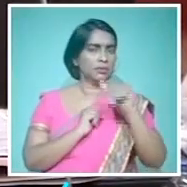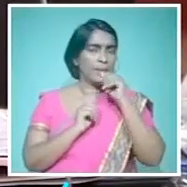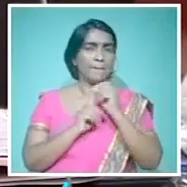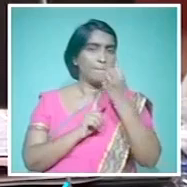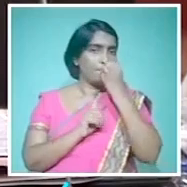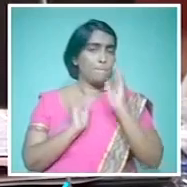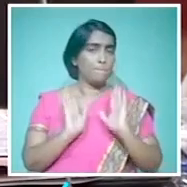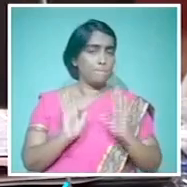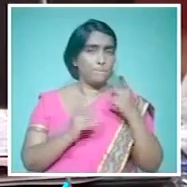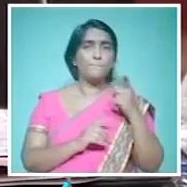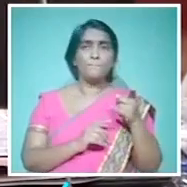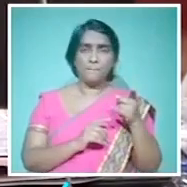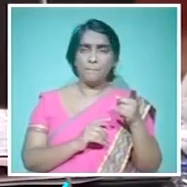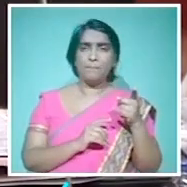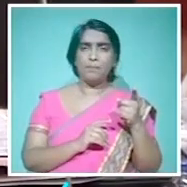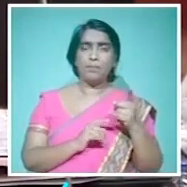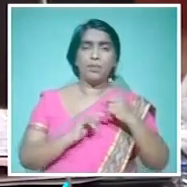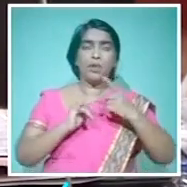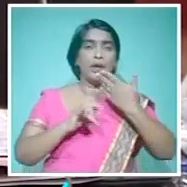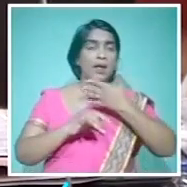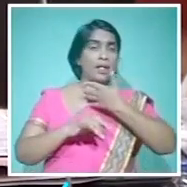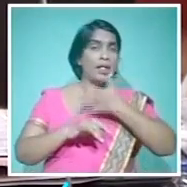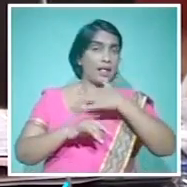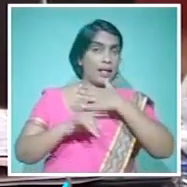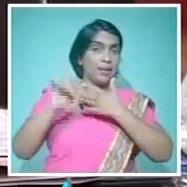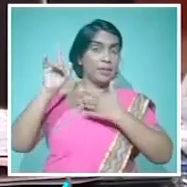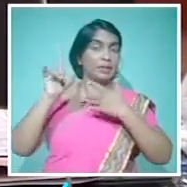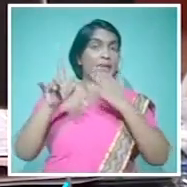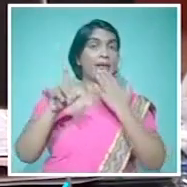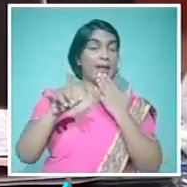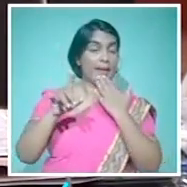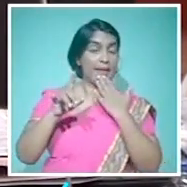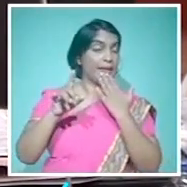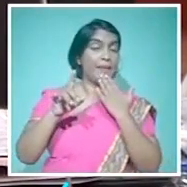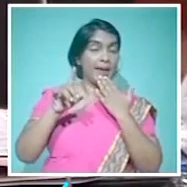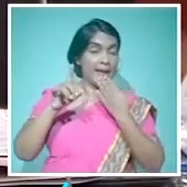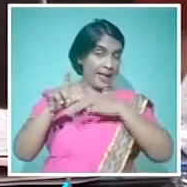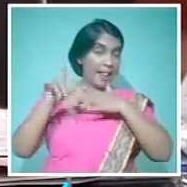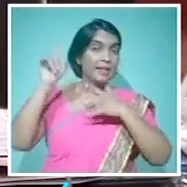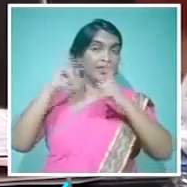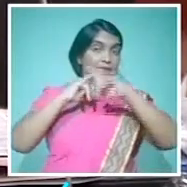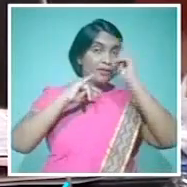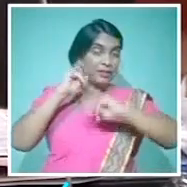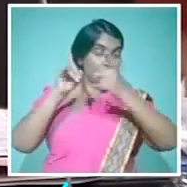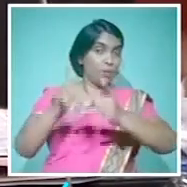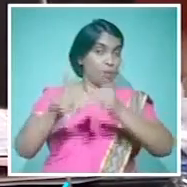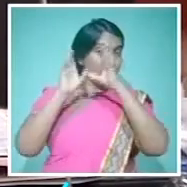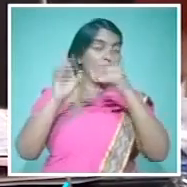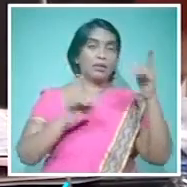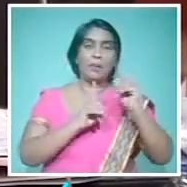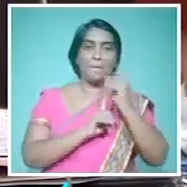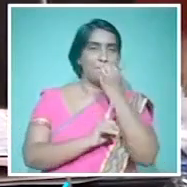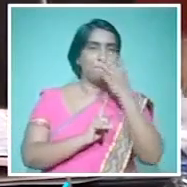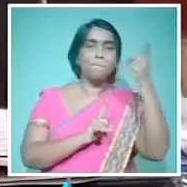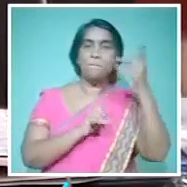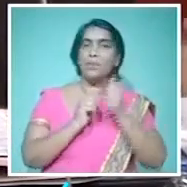दीदे पटकते कथानी ऑक्सफोर्ड कैम्ब्रिज मॉडल लेकट अब तुम बतक ऑक्सफोर्ड कैम्ब्रिज मॉडल लेकट तब